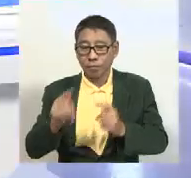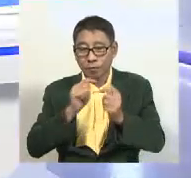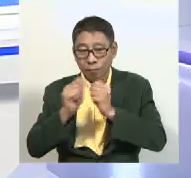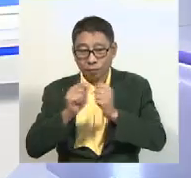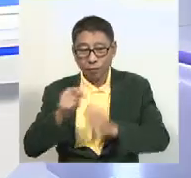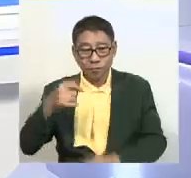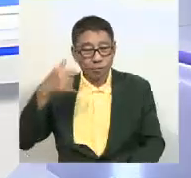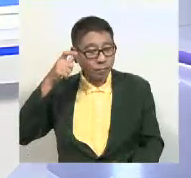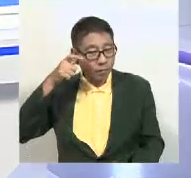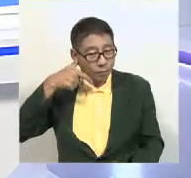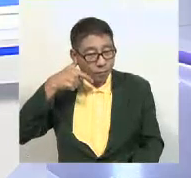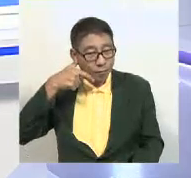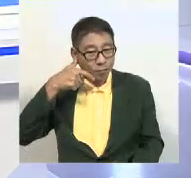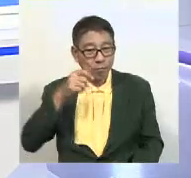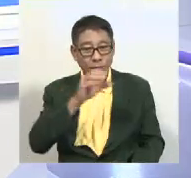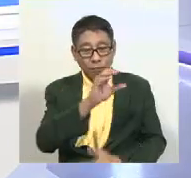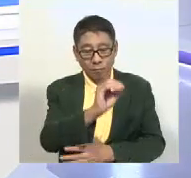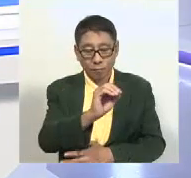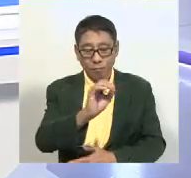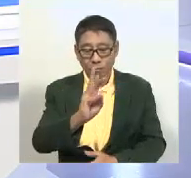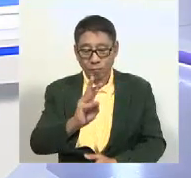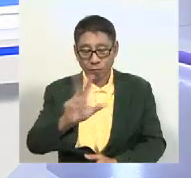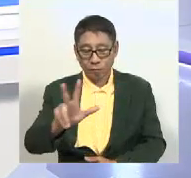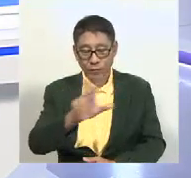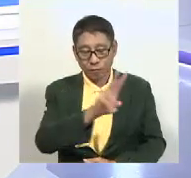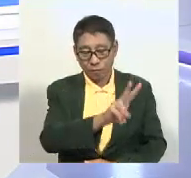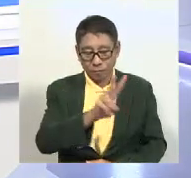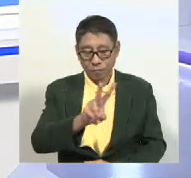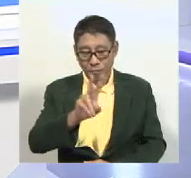ะครับยังเป็น call center ก็คือหมายเลขโทรศัพท์